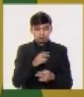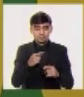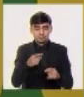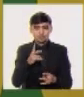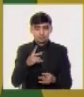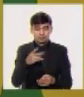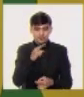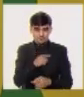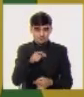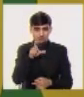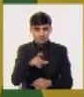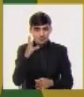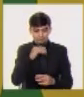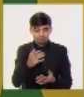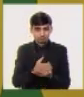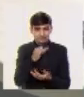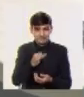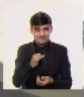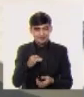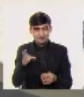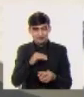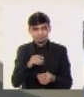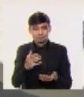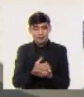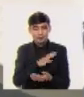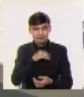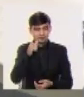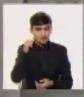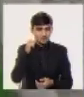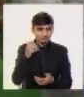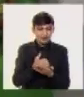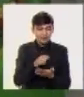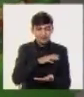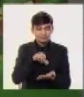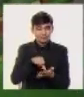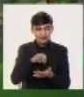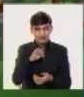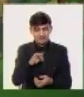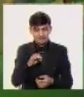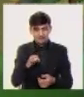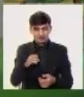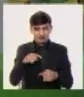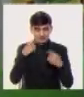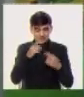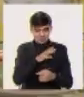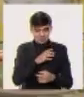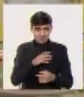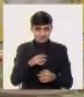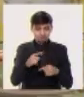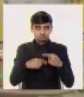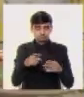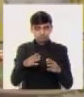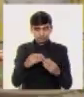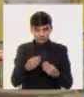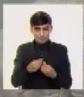повезти именно вам. В этом абсолютно уверены победители прошлых розыгрышей. Примечательно, что фортуна улыбнулась им аккурат перед